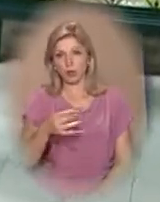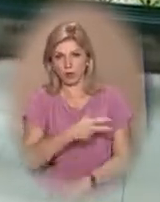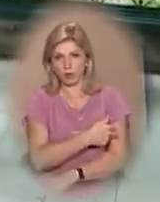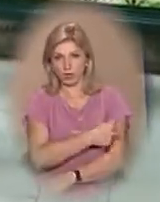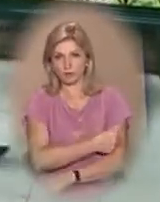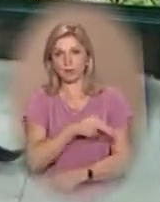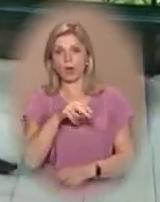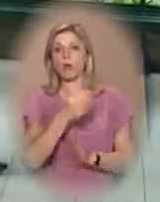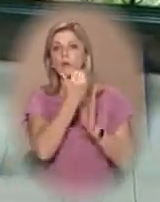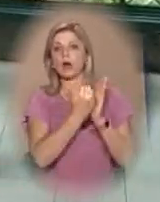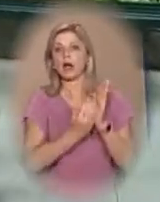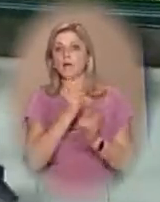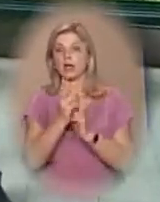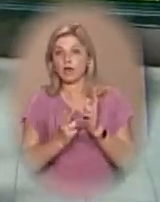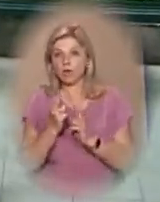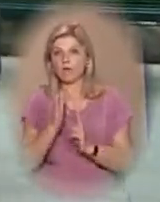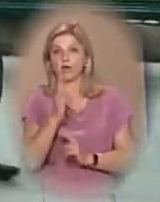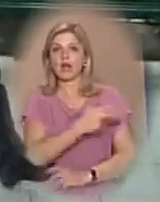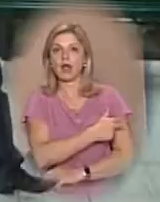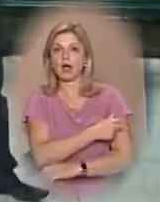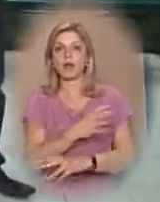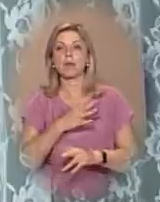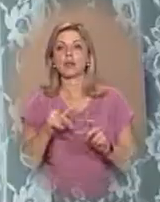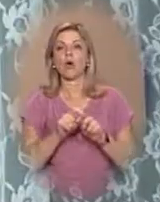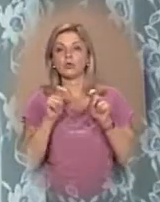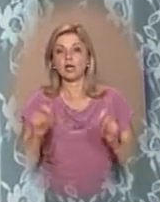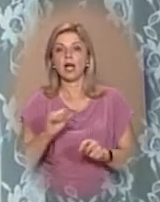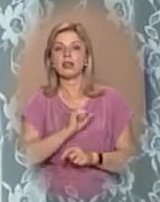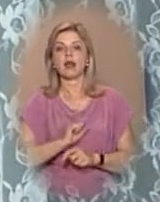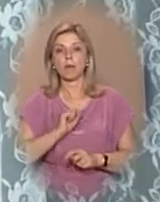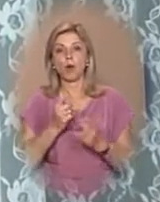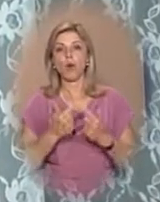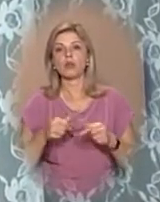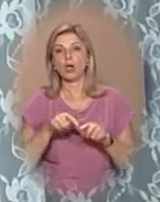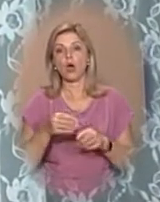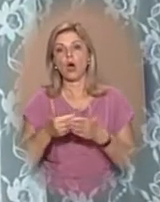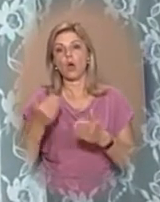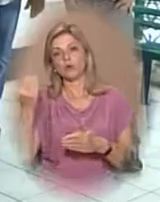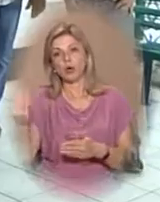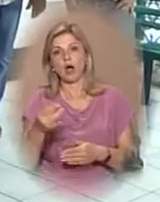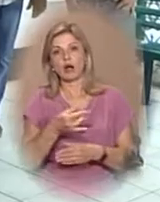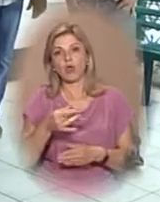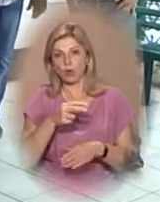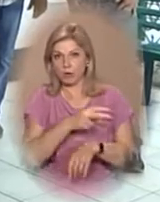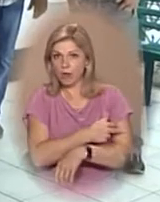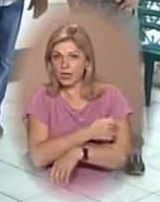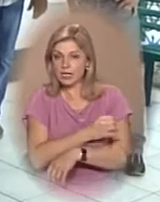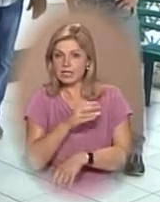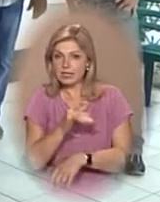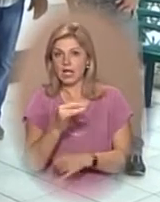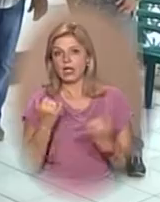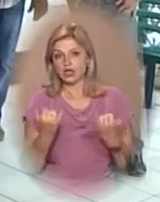медичної реформи декілька років тому в лікарні була відкрита філія терапевтичного відділення від районної лікарні. І саме зараз